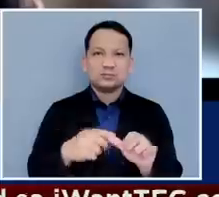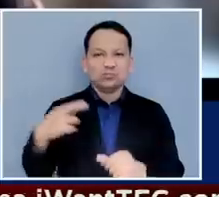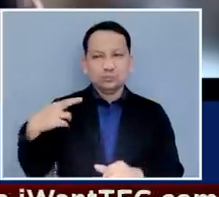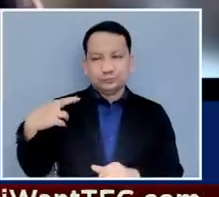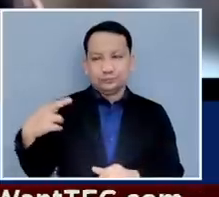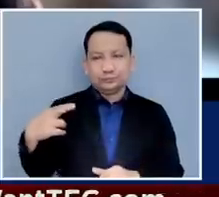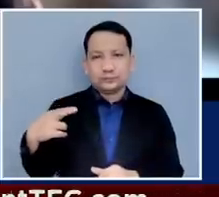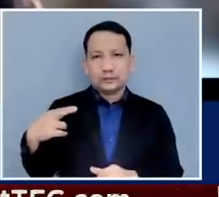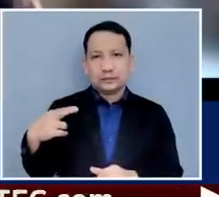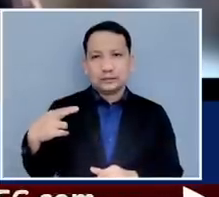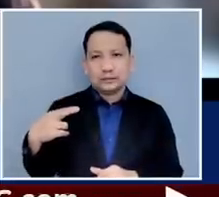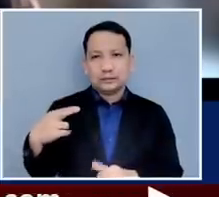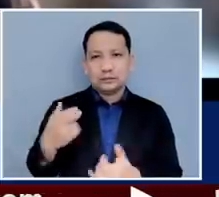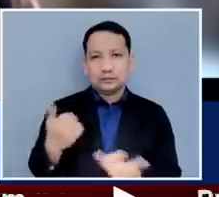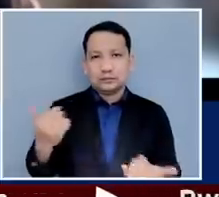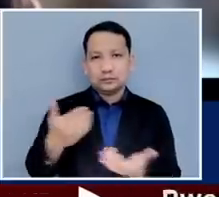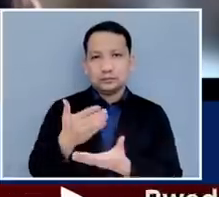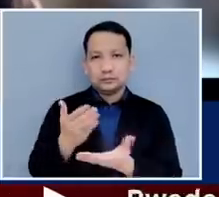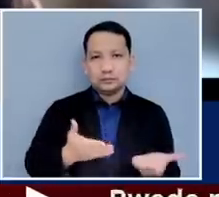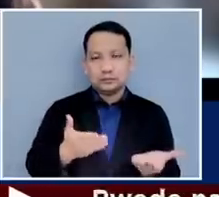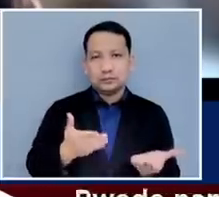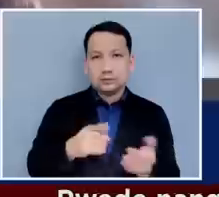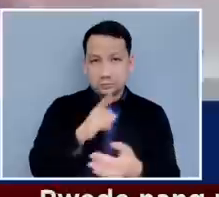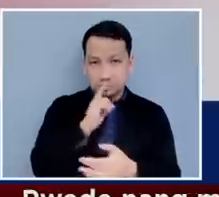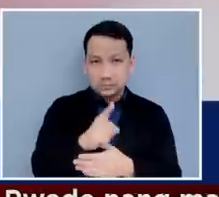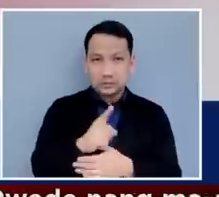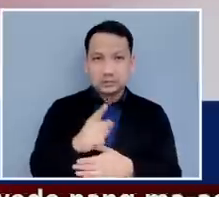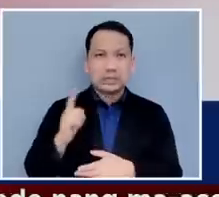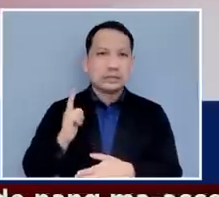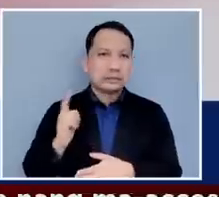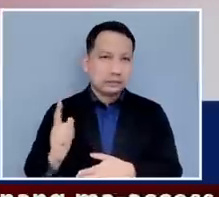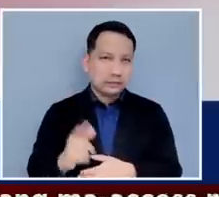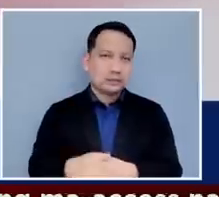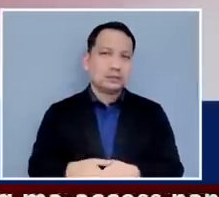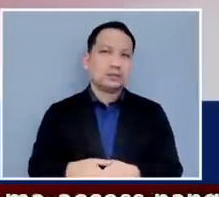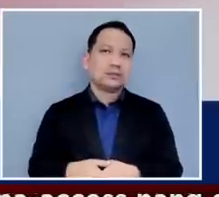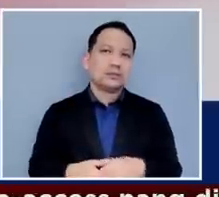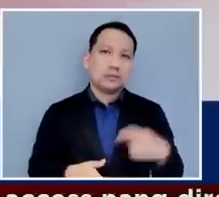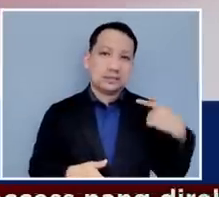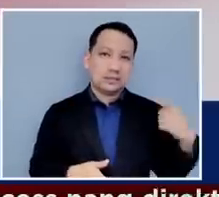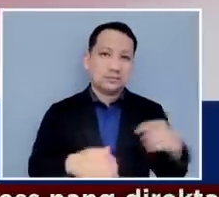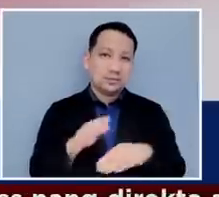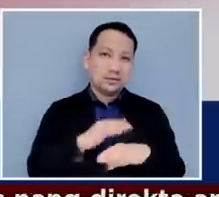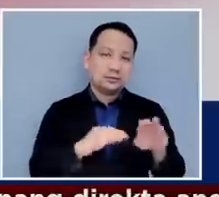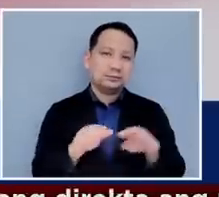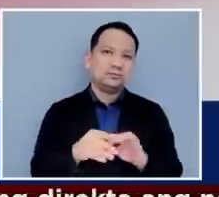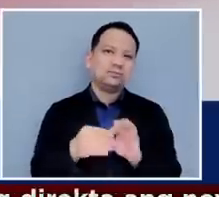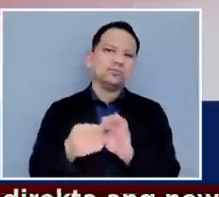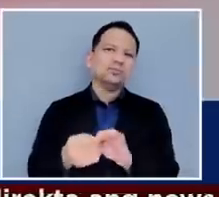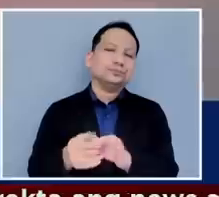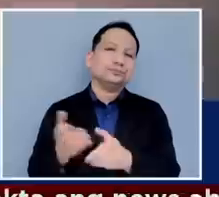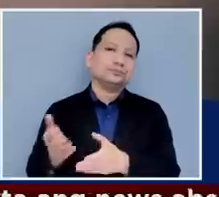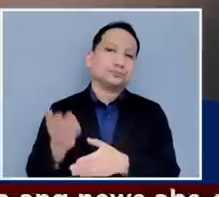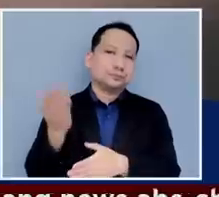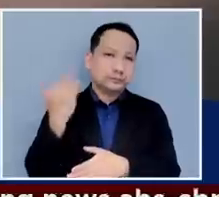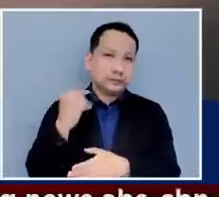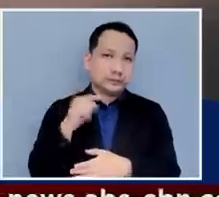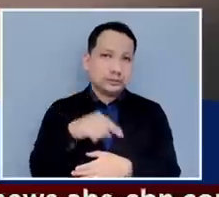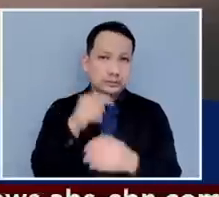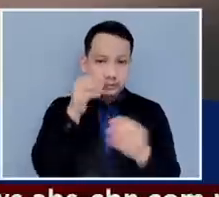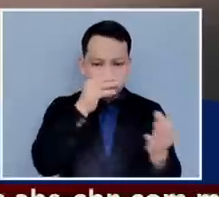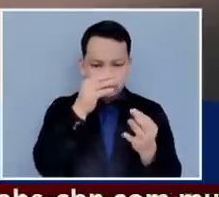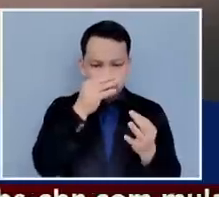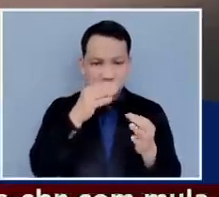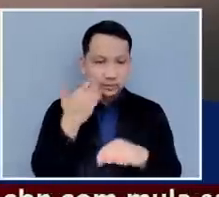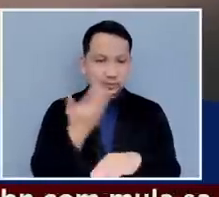pero sa totoong buhay, kaliwete yun. Aminado si Nanay Liore, dating drug users ang mga